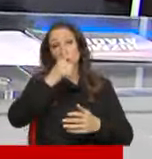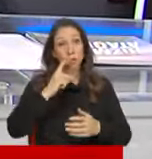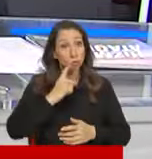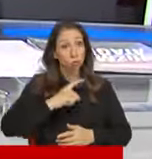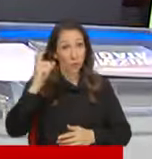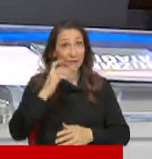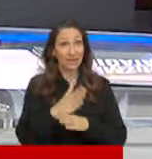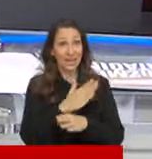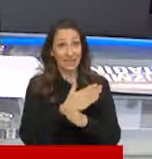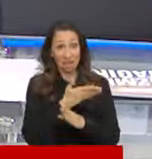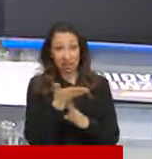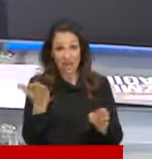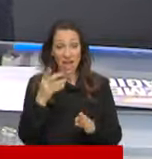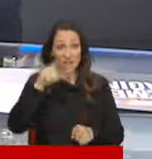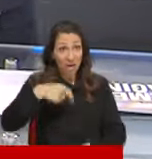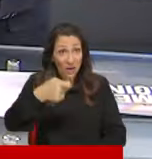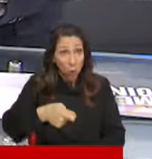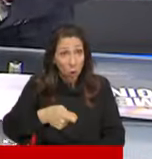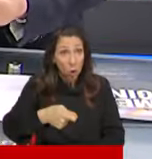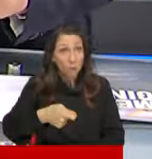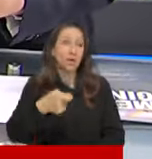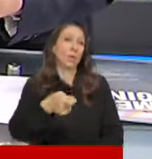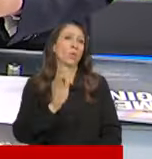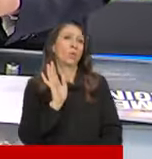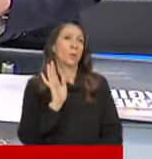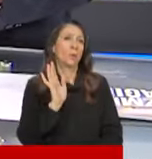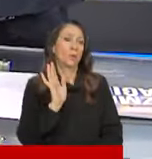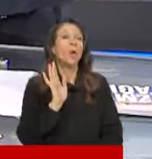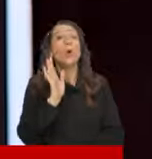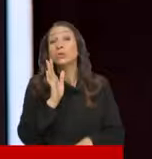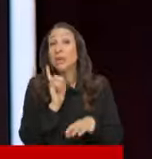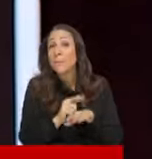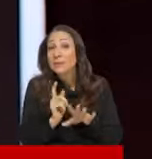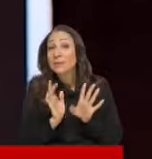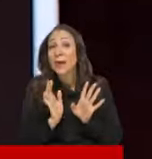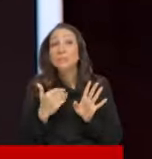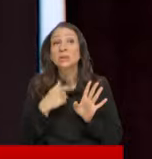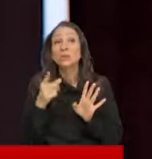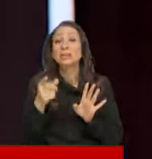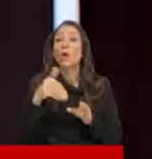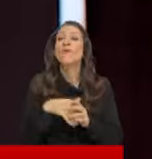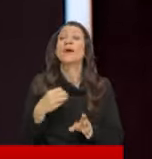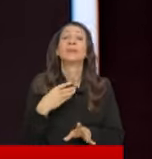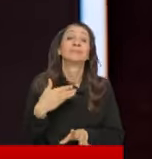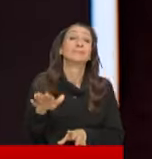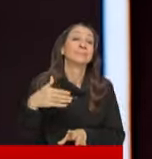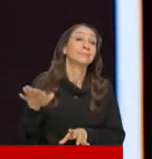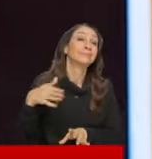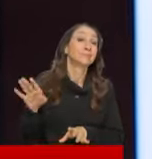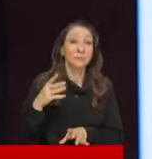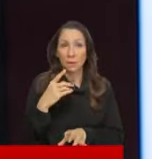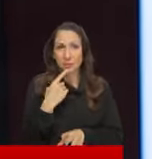Cumhuriyeti vatandaşı vergi veriyor mu Veriyor o zaman bizim ona Sen bana oy vermedin sana